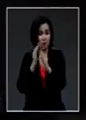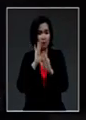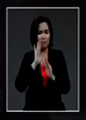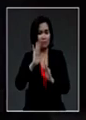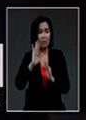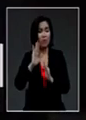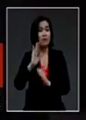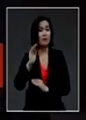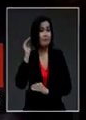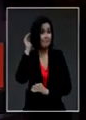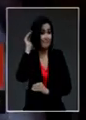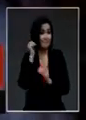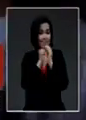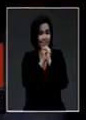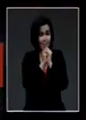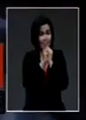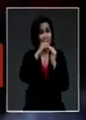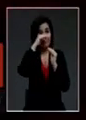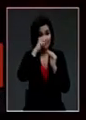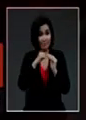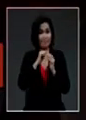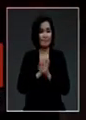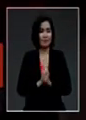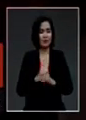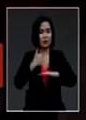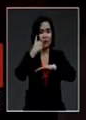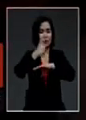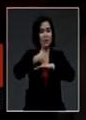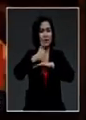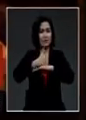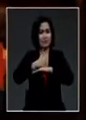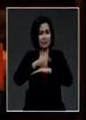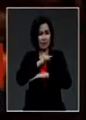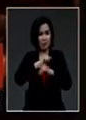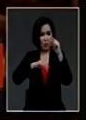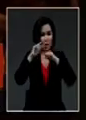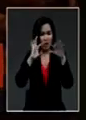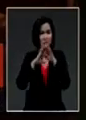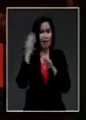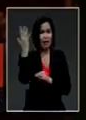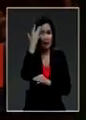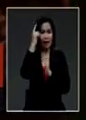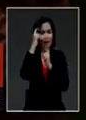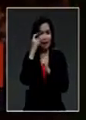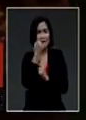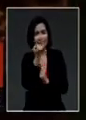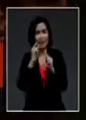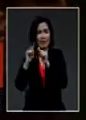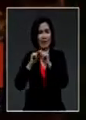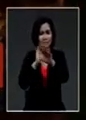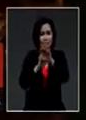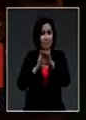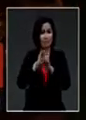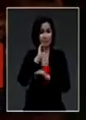คนไทยเชื้อสายจีนพี่น้องชาวจีนซึ่งท่านอธิบดีกรมควบคุมมลพิษท่านออกมาพูดถึงเรื่องนี้ด้วยท่านบอกว่าการเผากระด